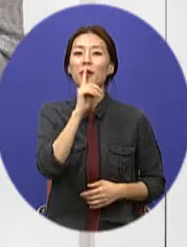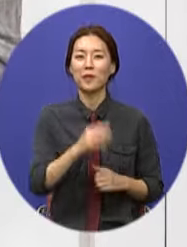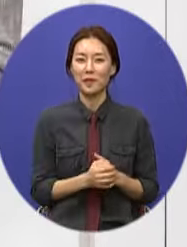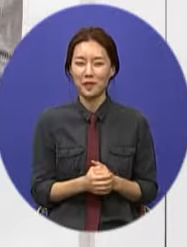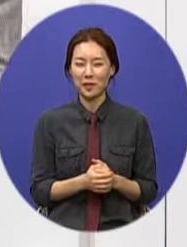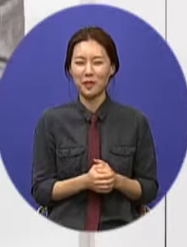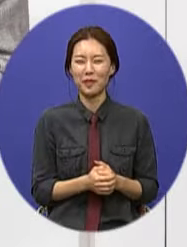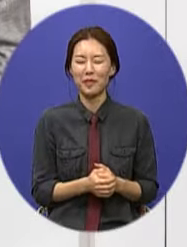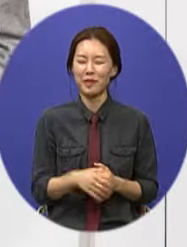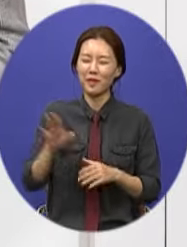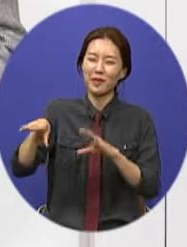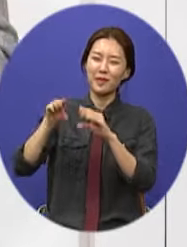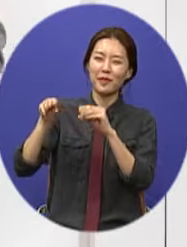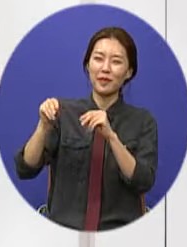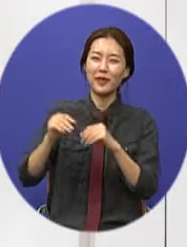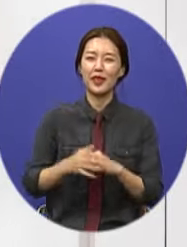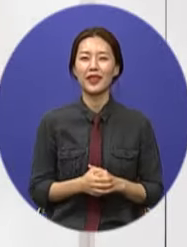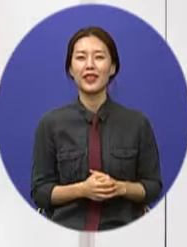남해.